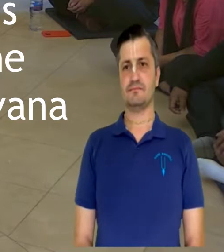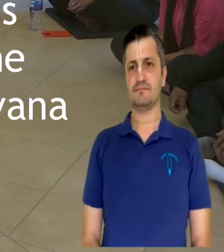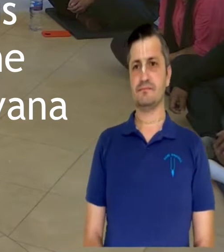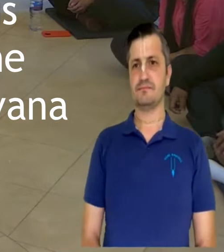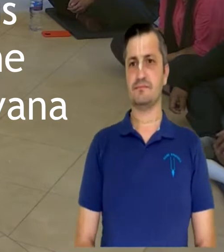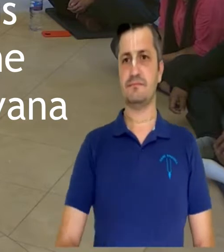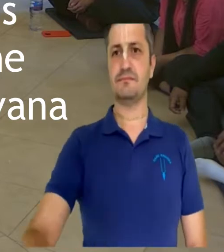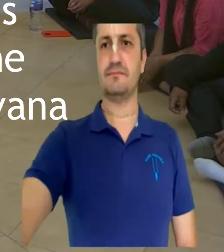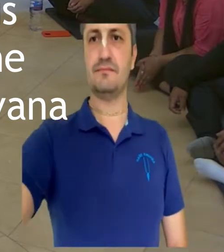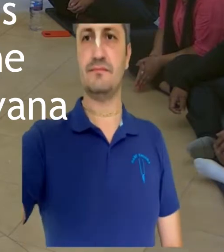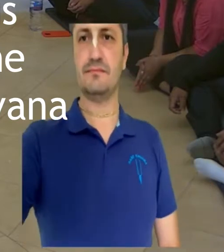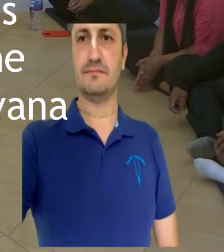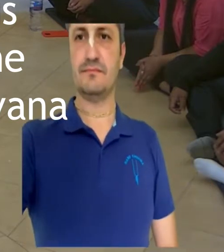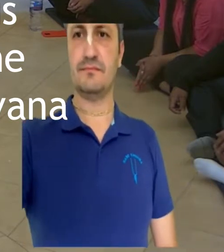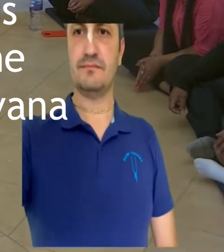कुंज